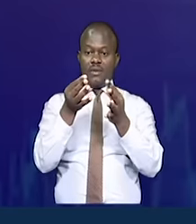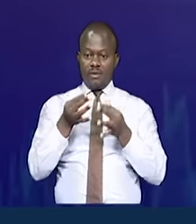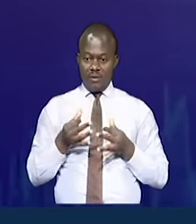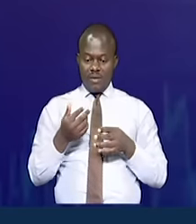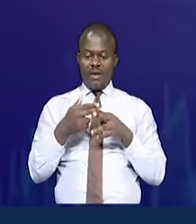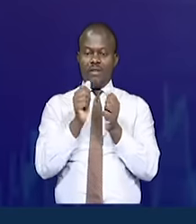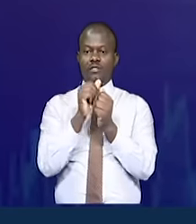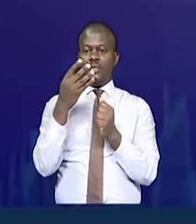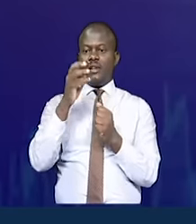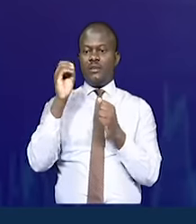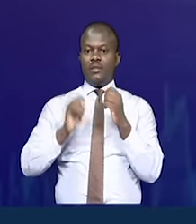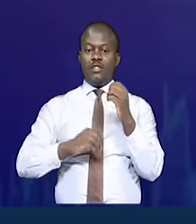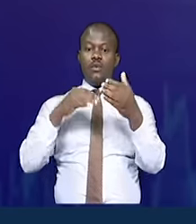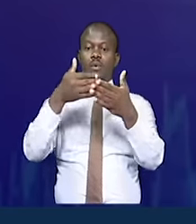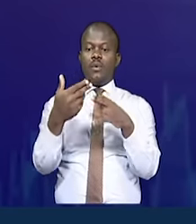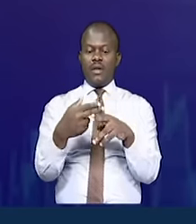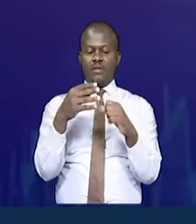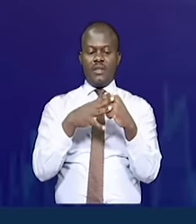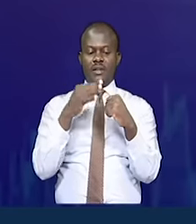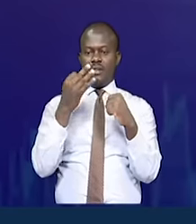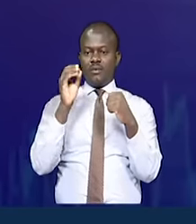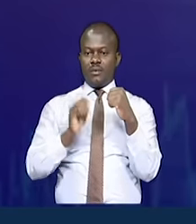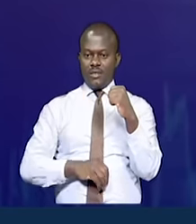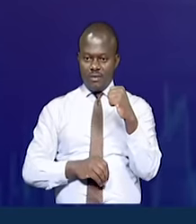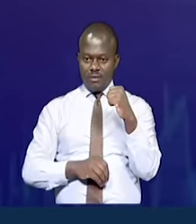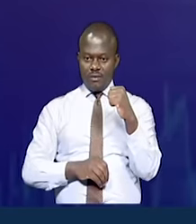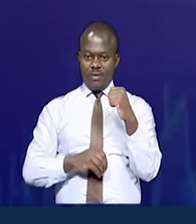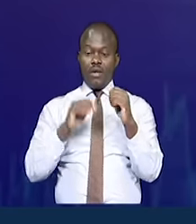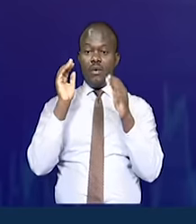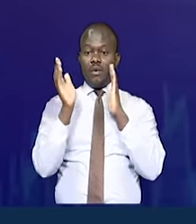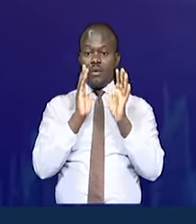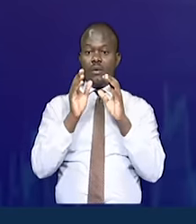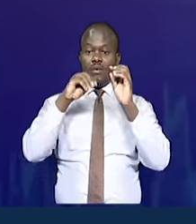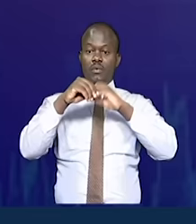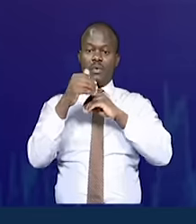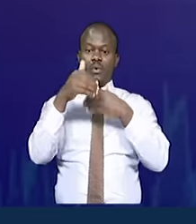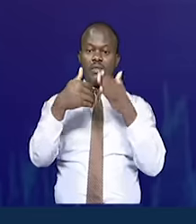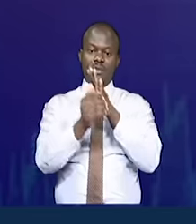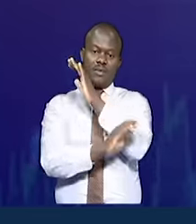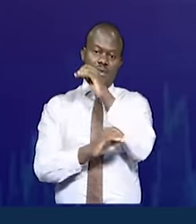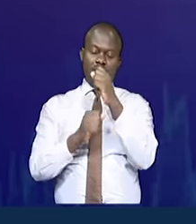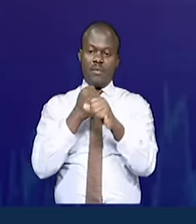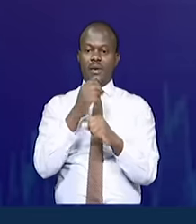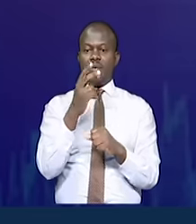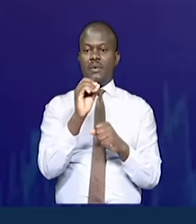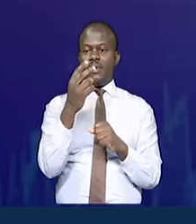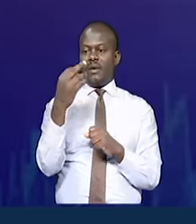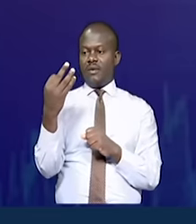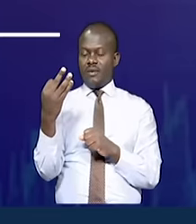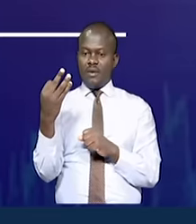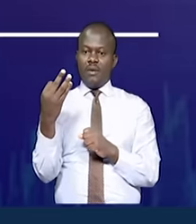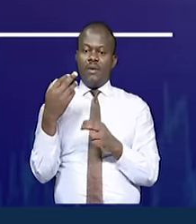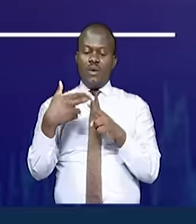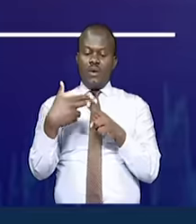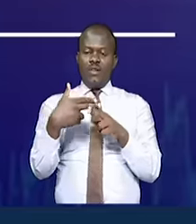bari 14%, ubu bageze kuri 93%. Impuzandengo y'umusaruro mbumbe w'igihugu w'umwaka 2023 wari